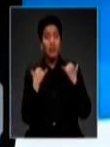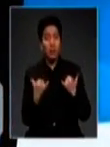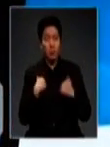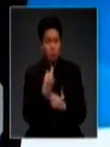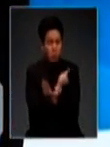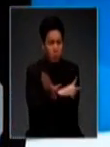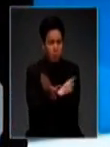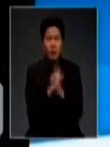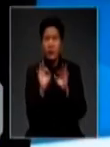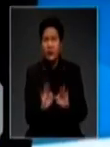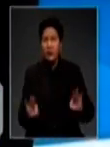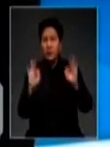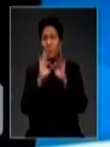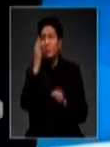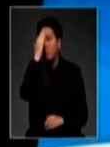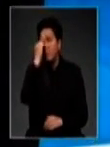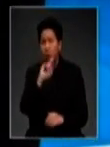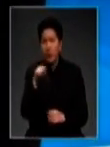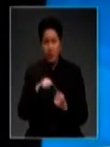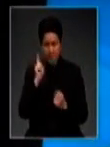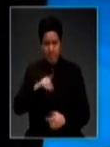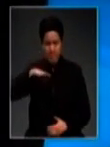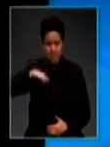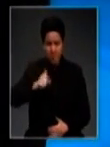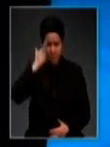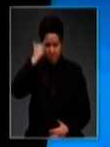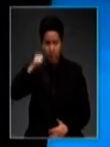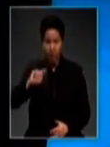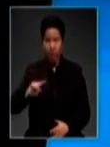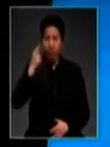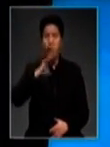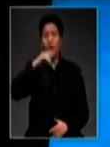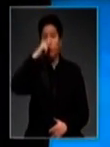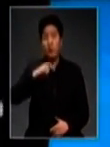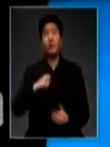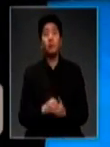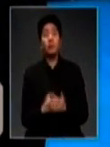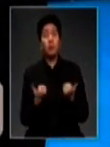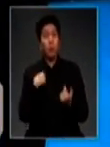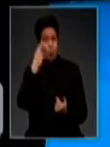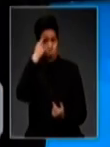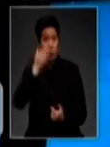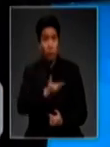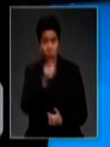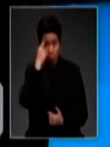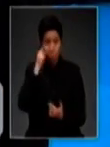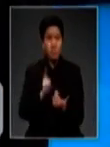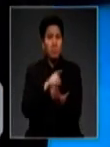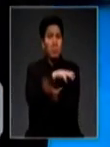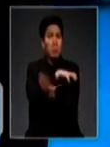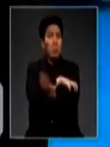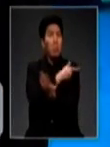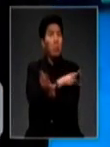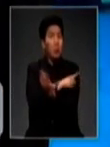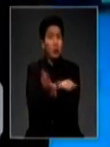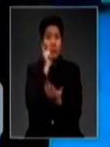างไรคะทำไมเราถึงเลือกให้เป็นสมาร์ทซิตี้แห่งแรกของประเทศไทย พวกเราก็ทราบกันดีนะภูเก็ตก็เป็นแหล่งท่องเที่ยวซึ่